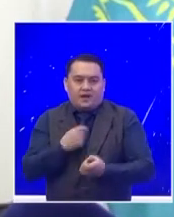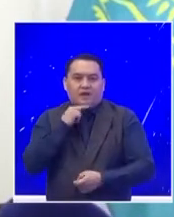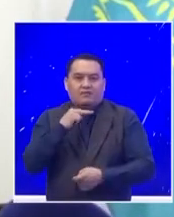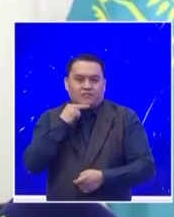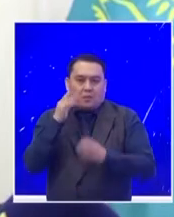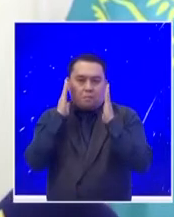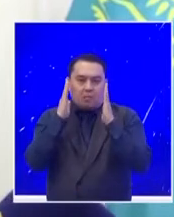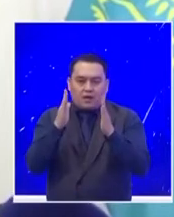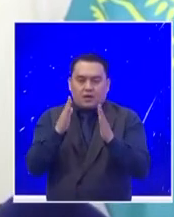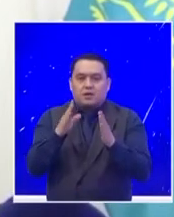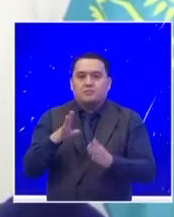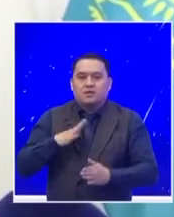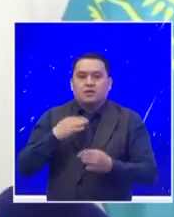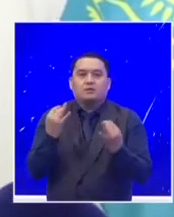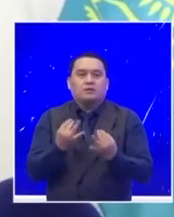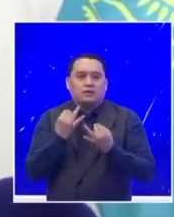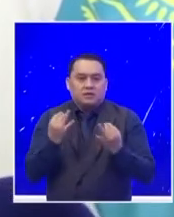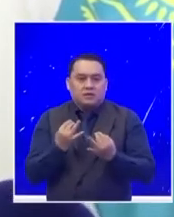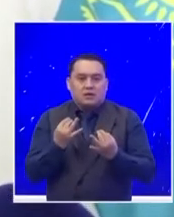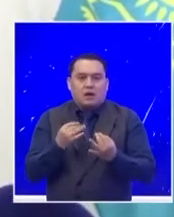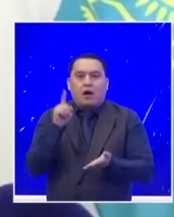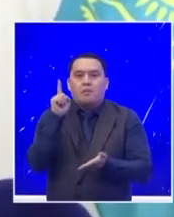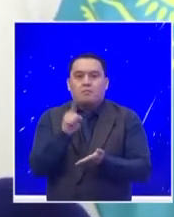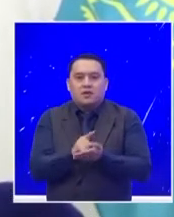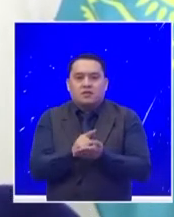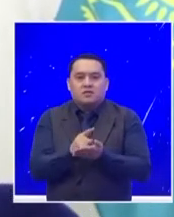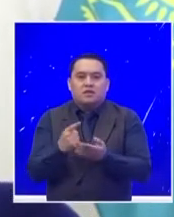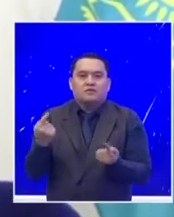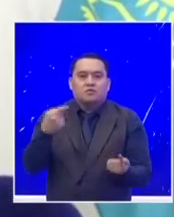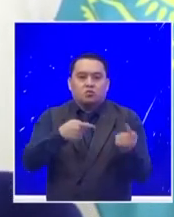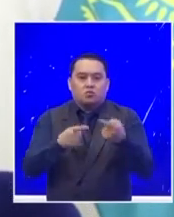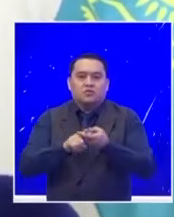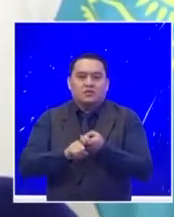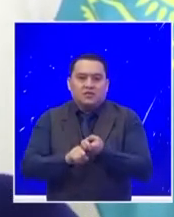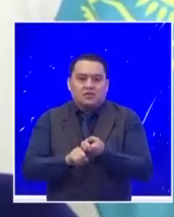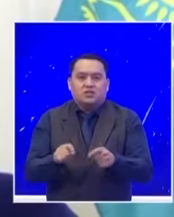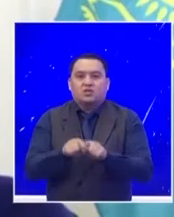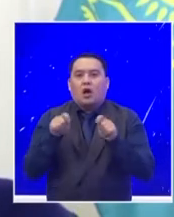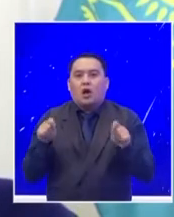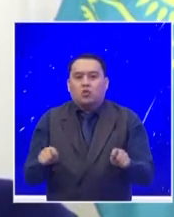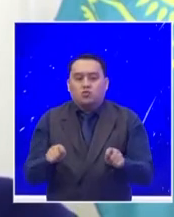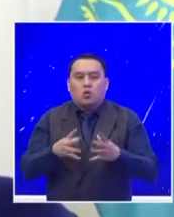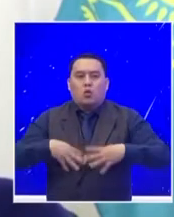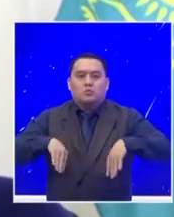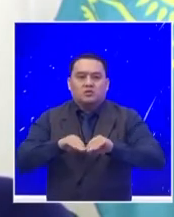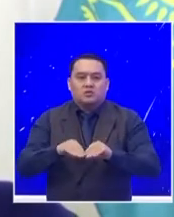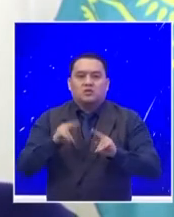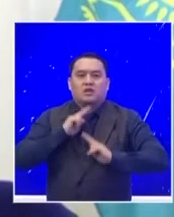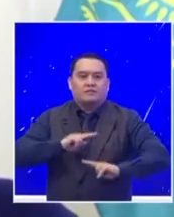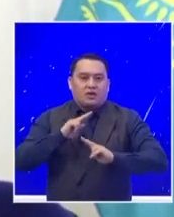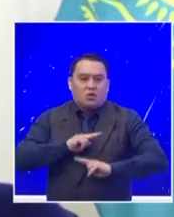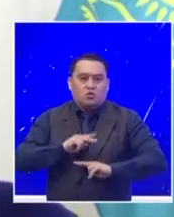внимание, быть интересным, обязательно взаимодействовать и создавать среду для своих